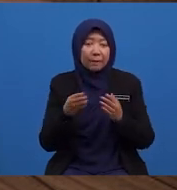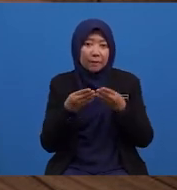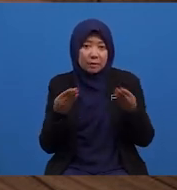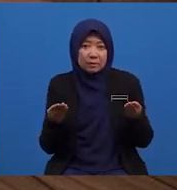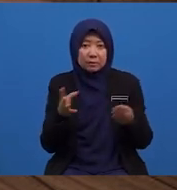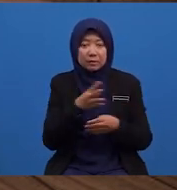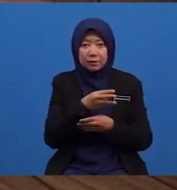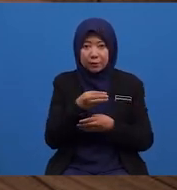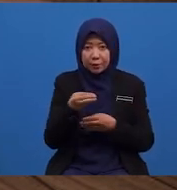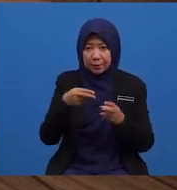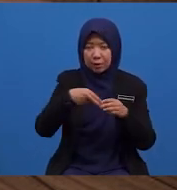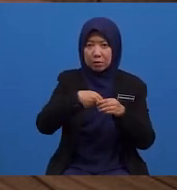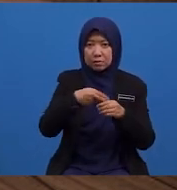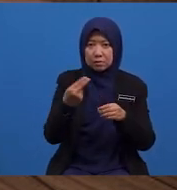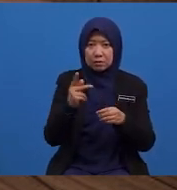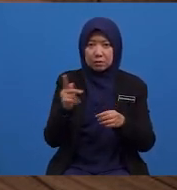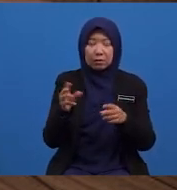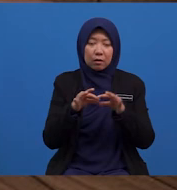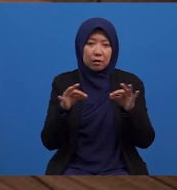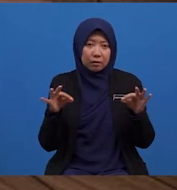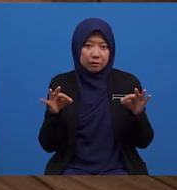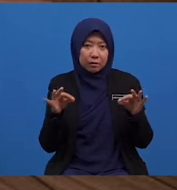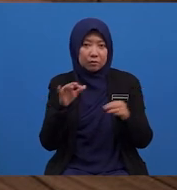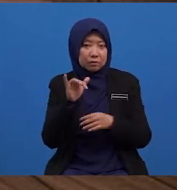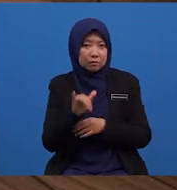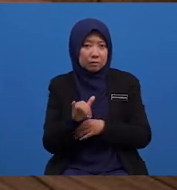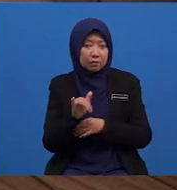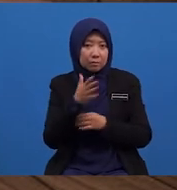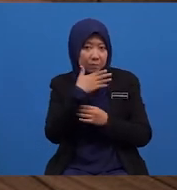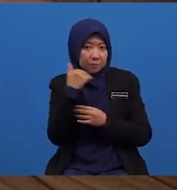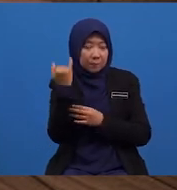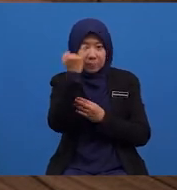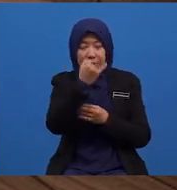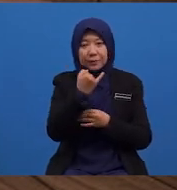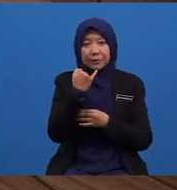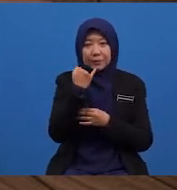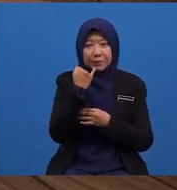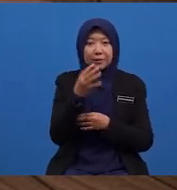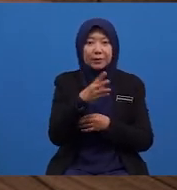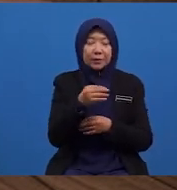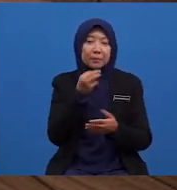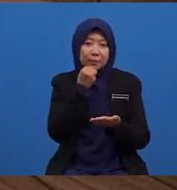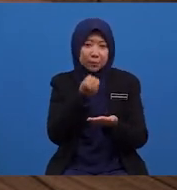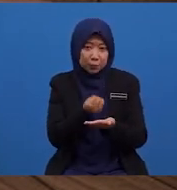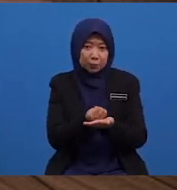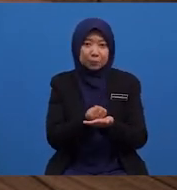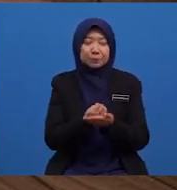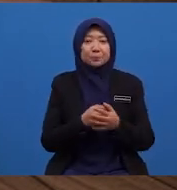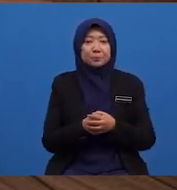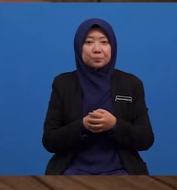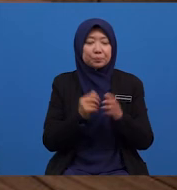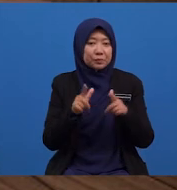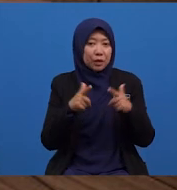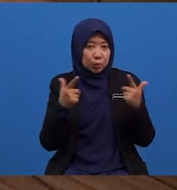dan menghasilkan ayat yang gramatis dan menarik, indah dan bermutu. Selain